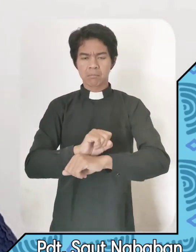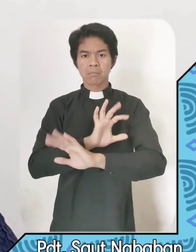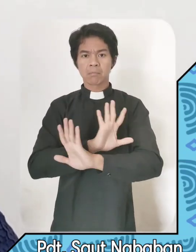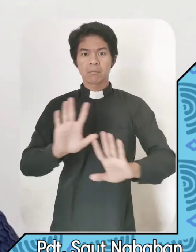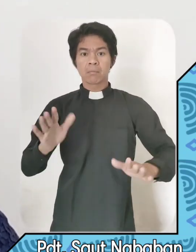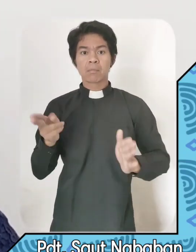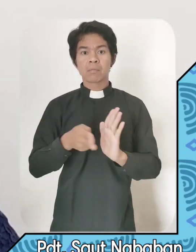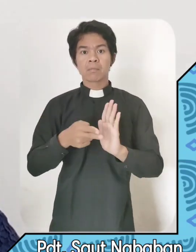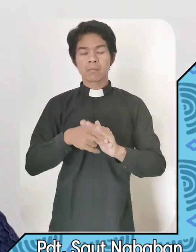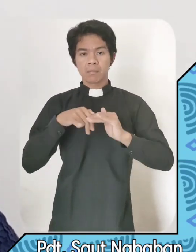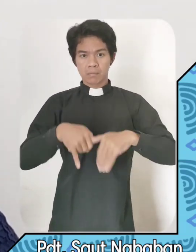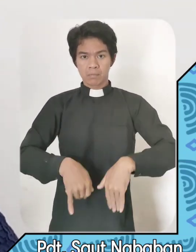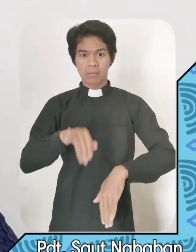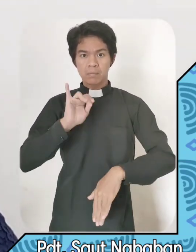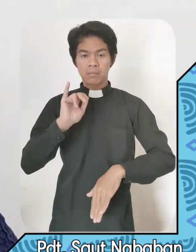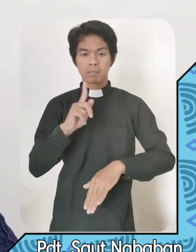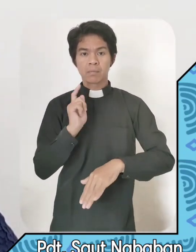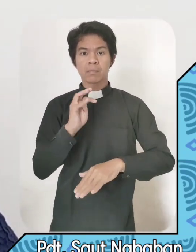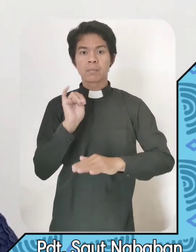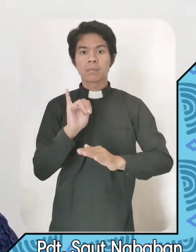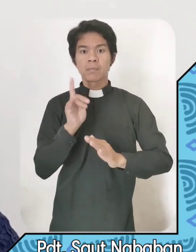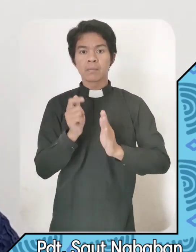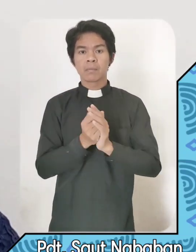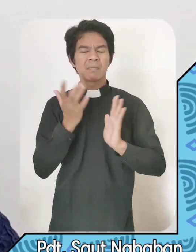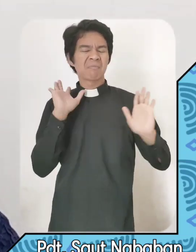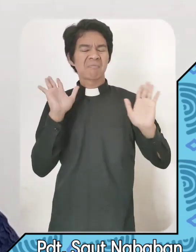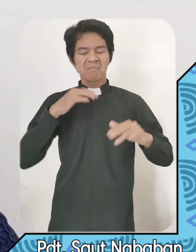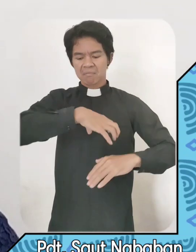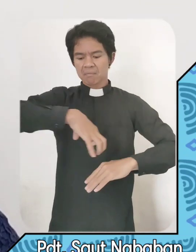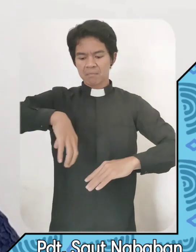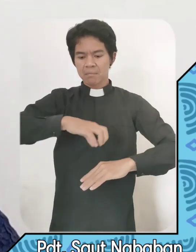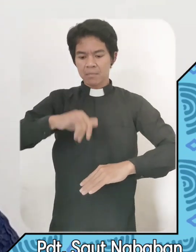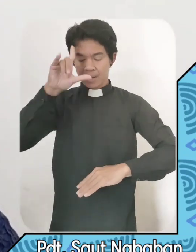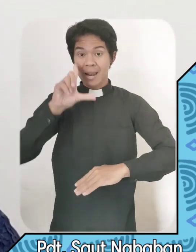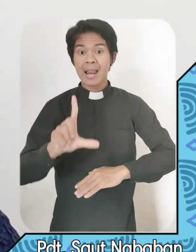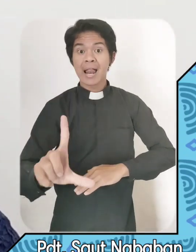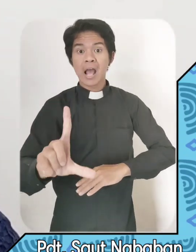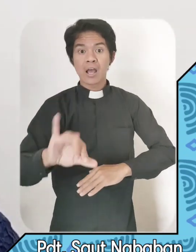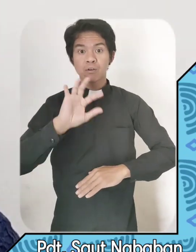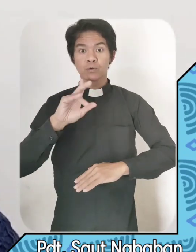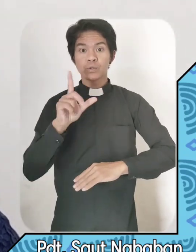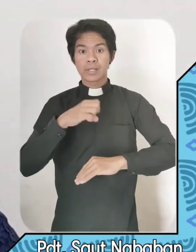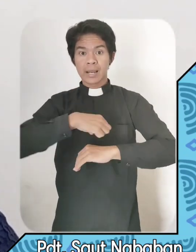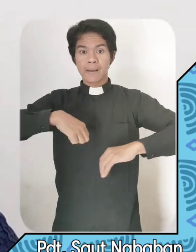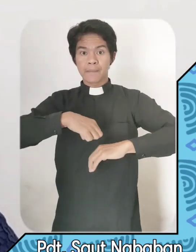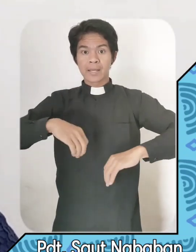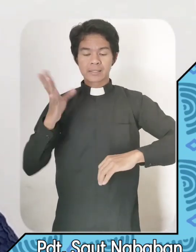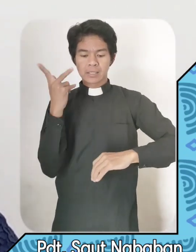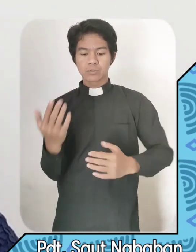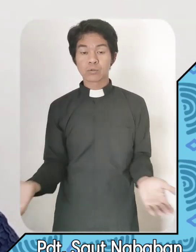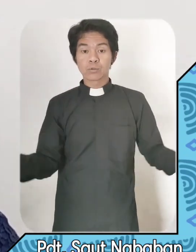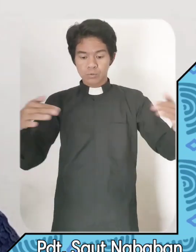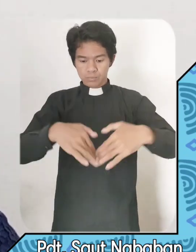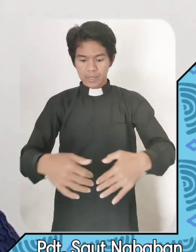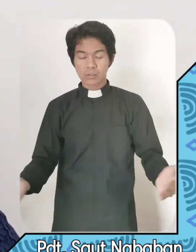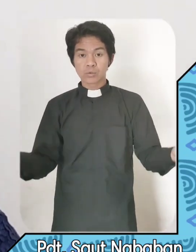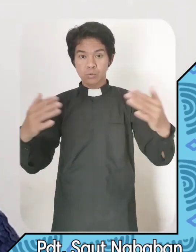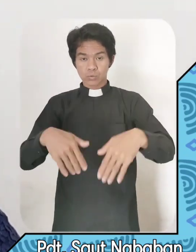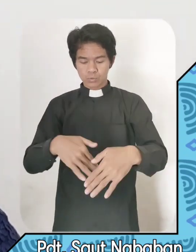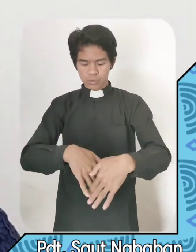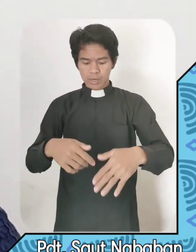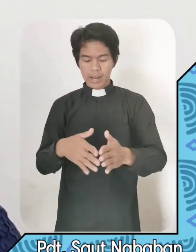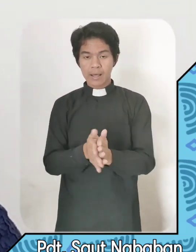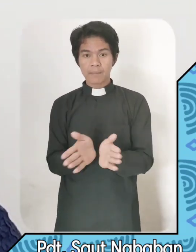apapun. Hal ini menyebabkan mereka tidak berziarah langsung selepas Yesus dimasukkan ke dalam